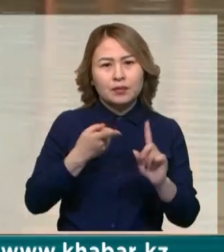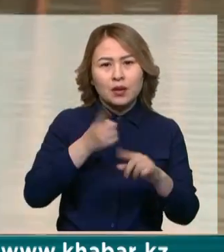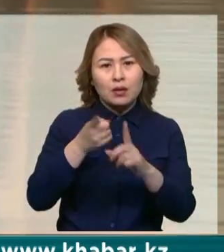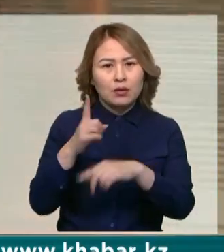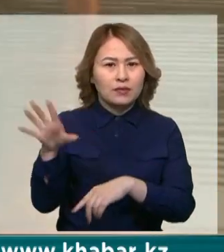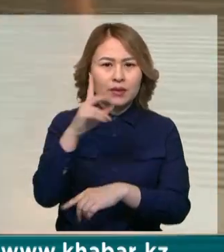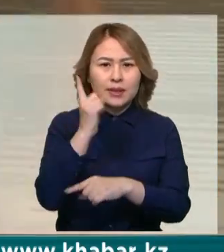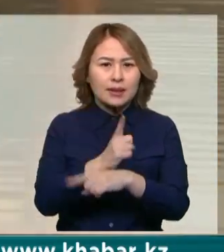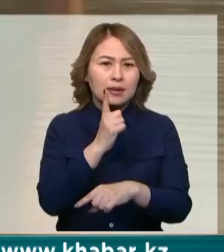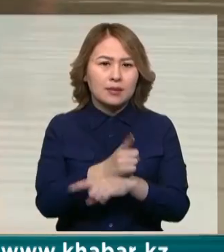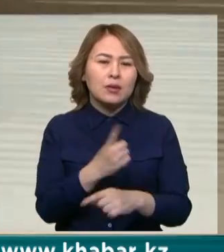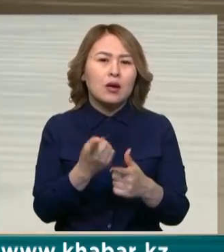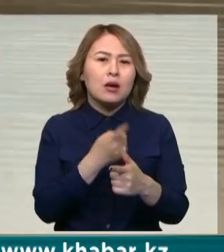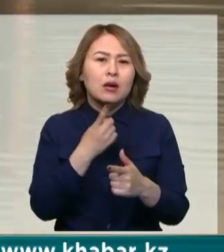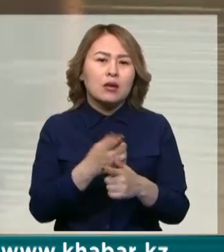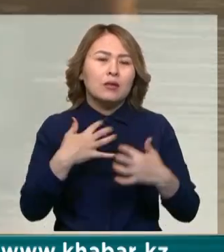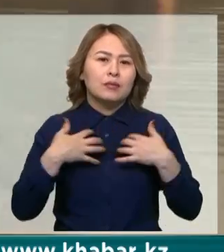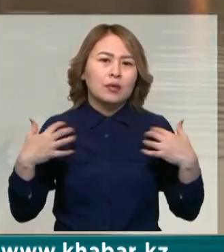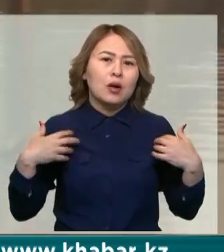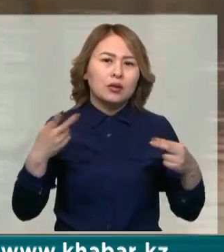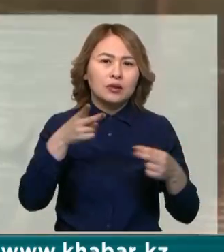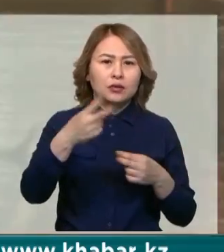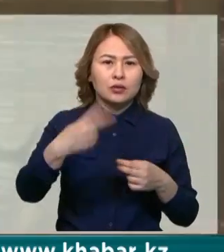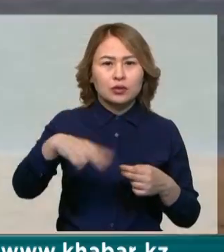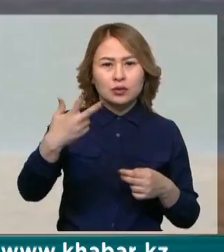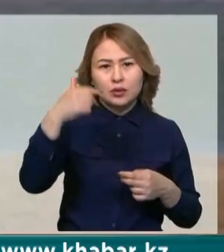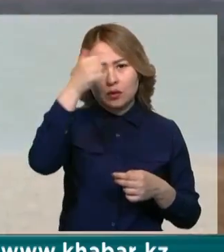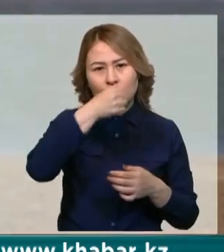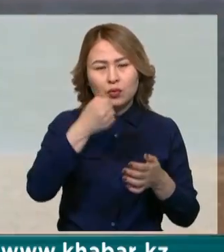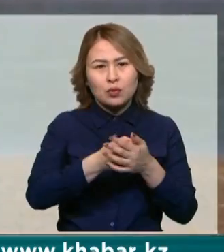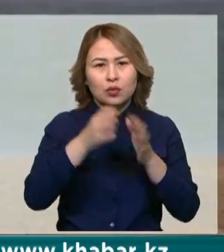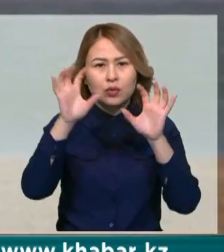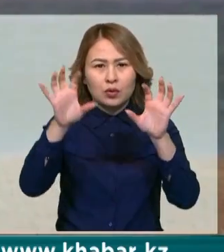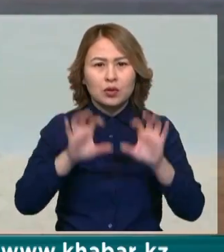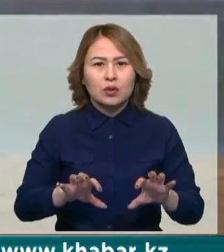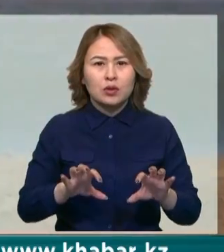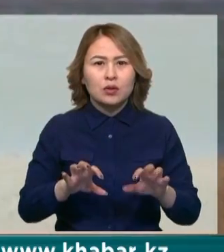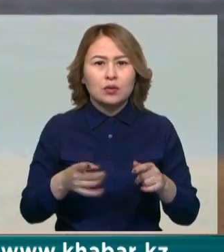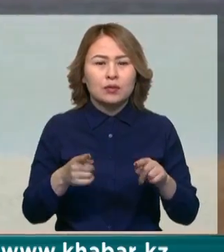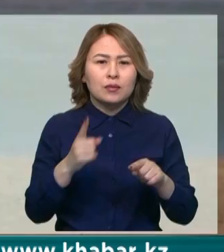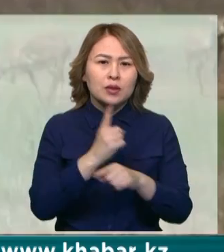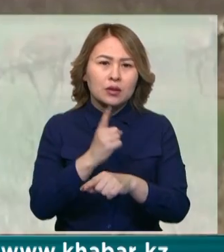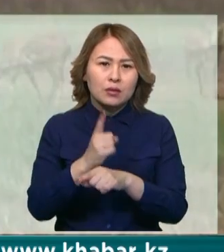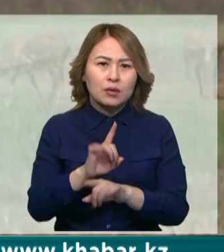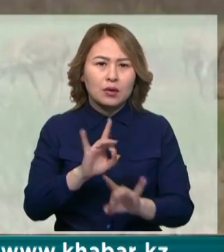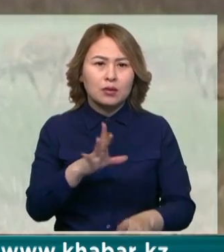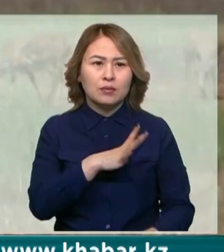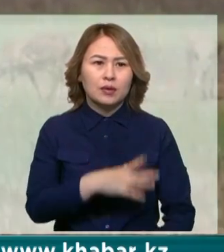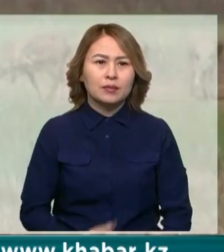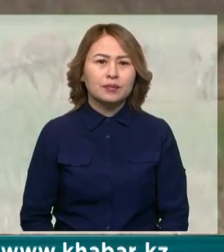тыйым салынумен түсіндіреді. Ақбөкендерді аулауға 2023 жылға дейін жаң жүзінде шектеу қойылғанын айта кету